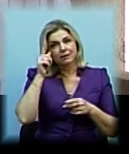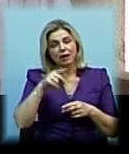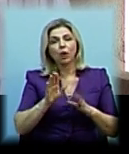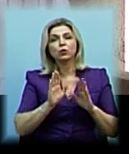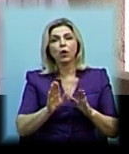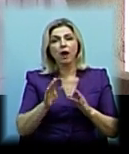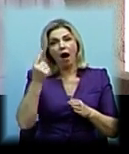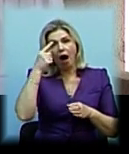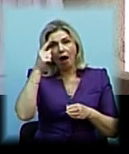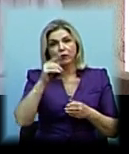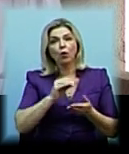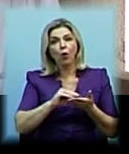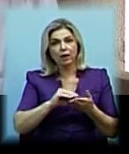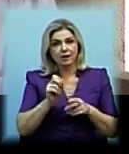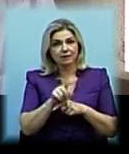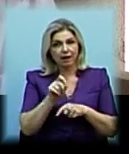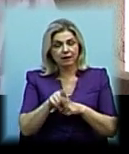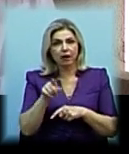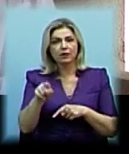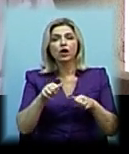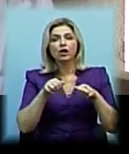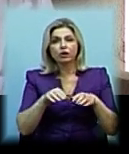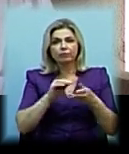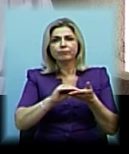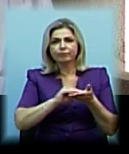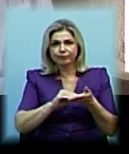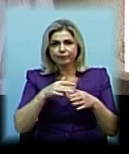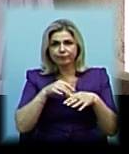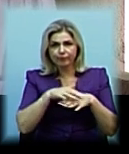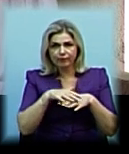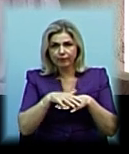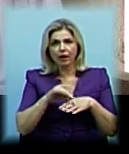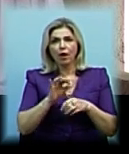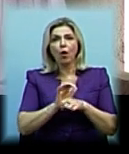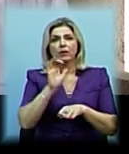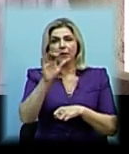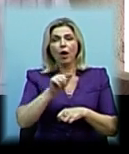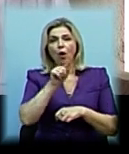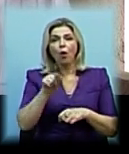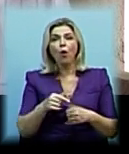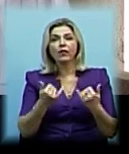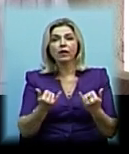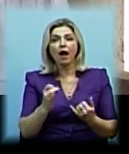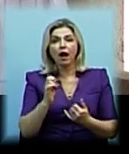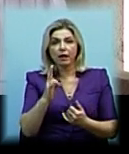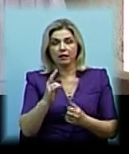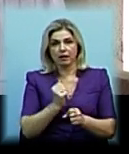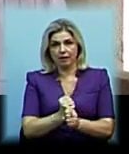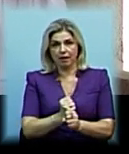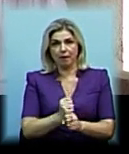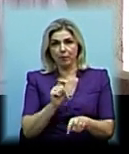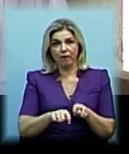задач. Вони розв'язують задачі, відправляють їх на сервер і в режимі онлайн відбувається перевірка. Тобто